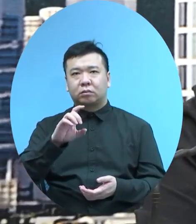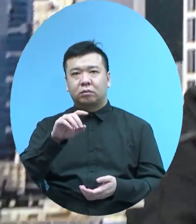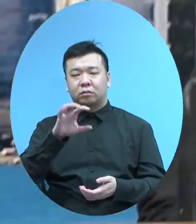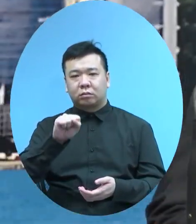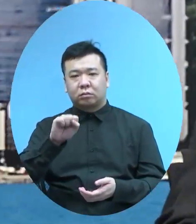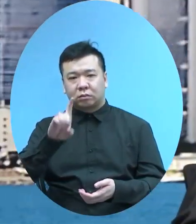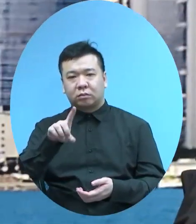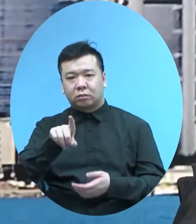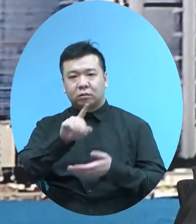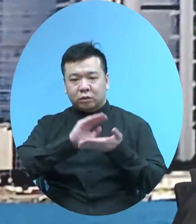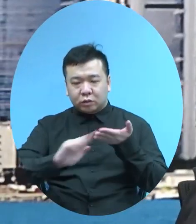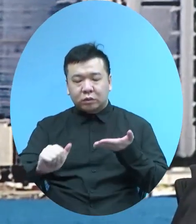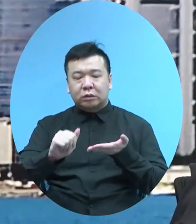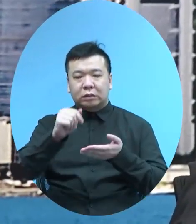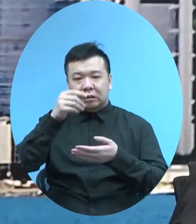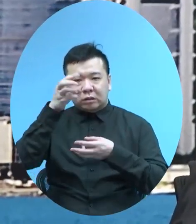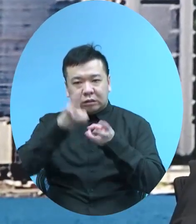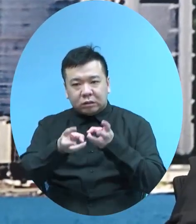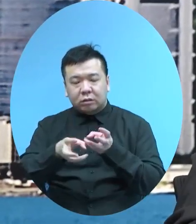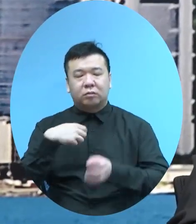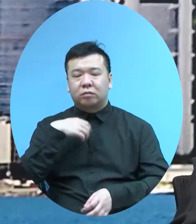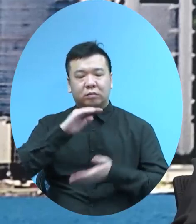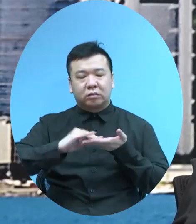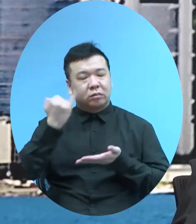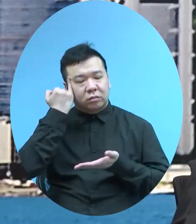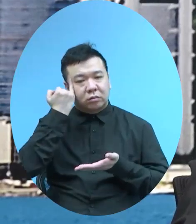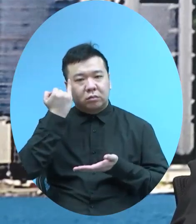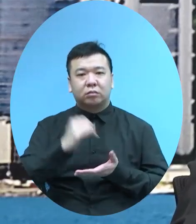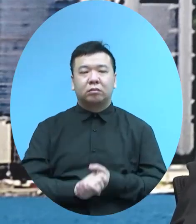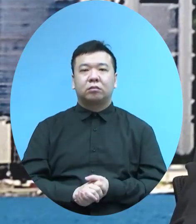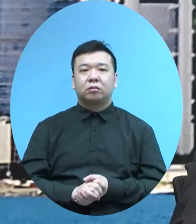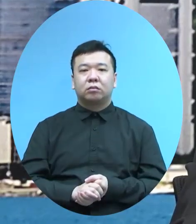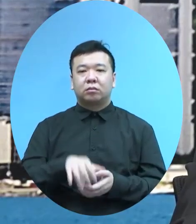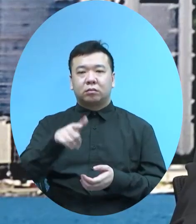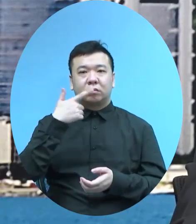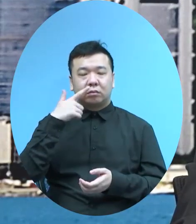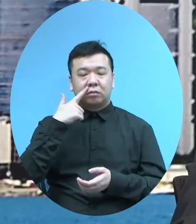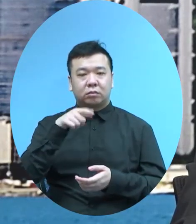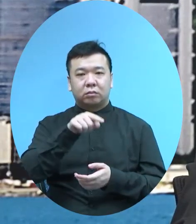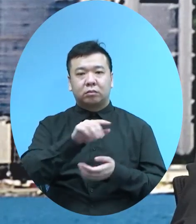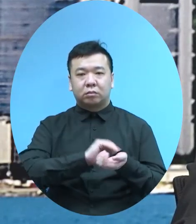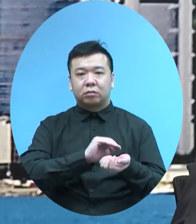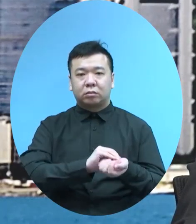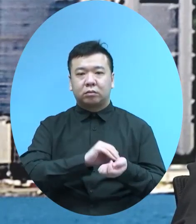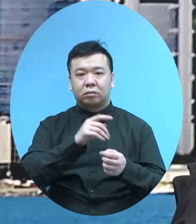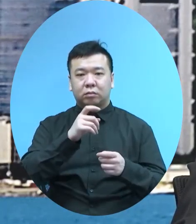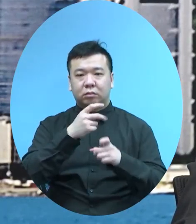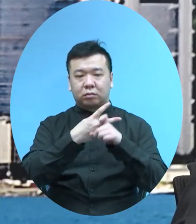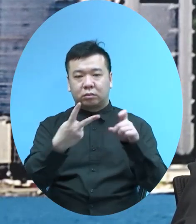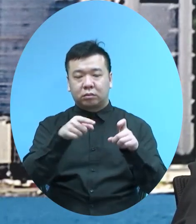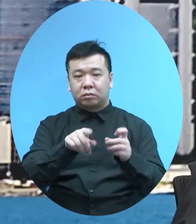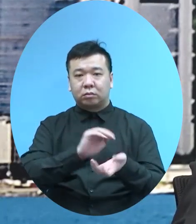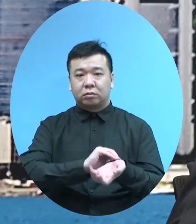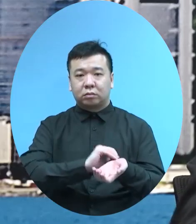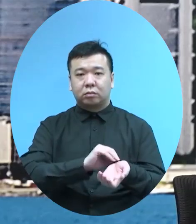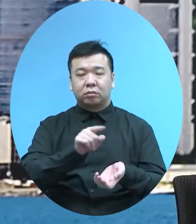咁詳細嘅情況我都唔係太清楚。咁嗰個新個個案咧，就應該係92個案咧，